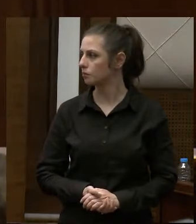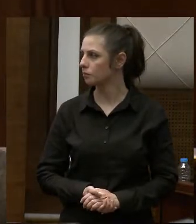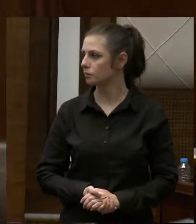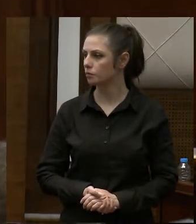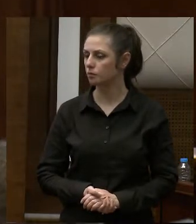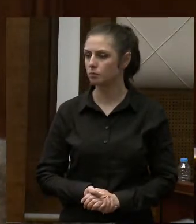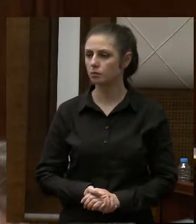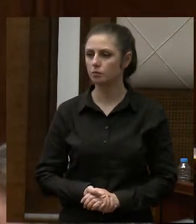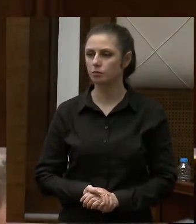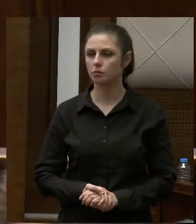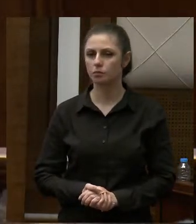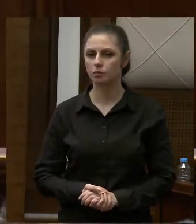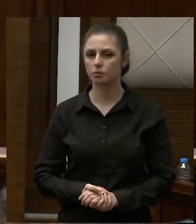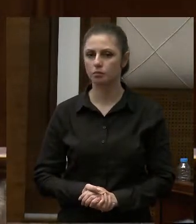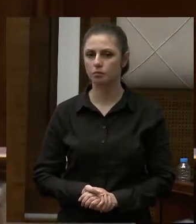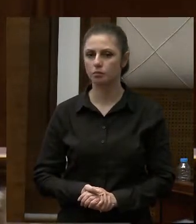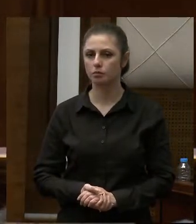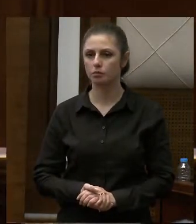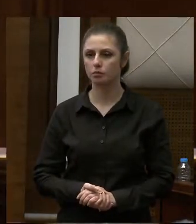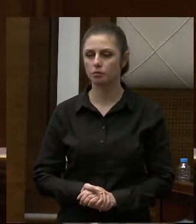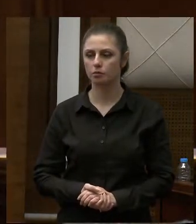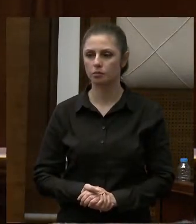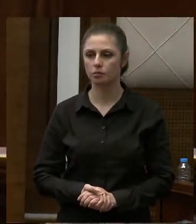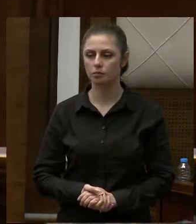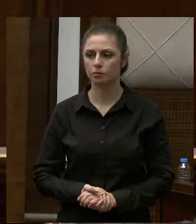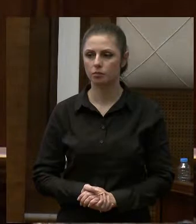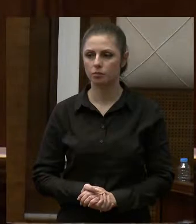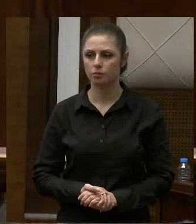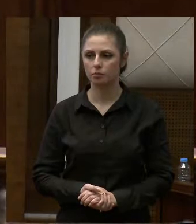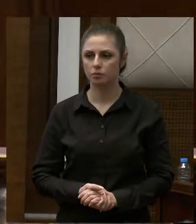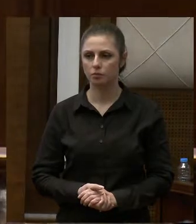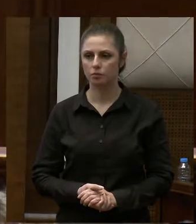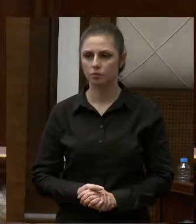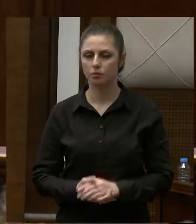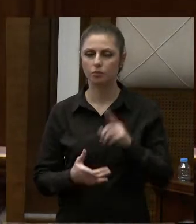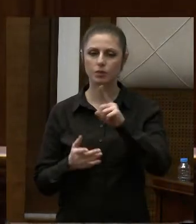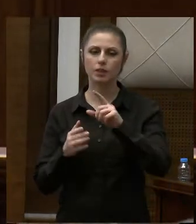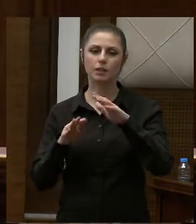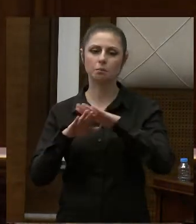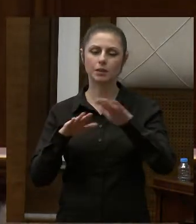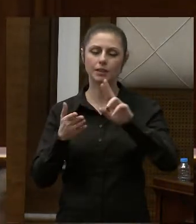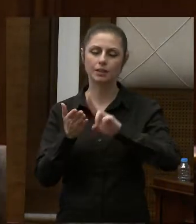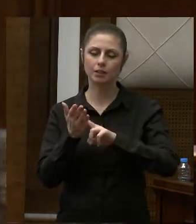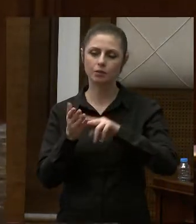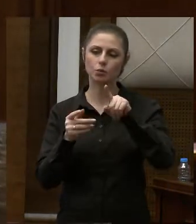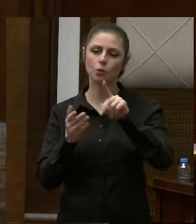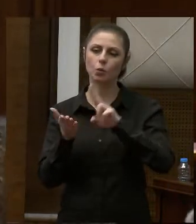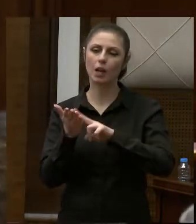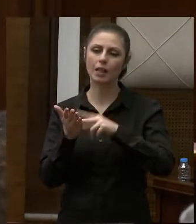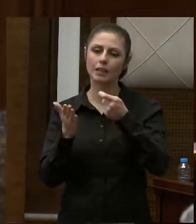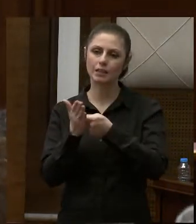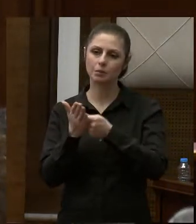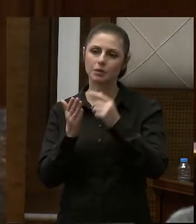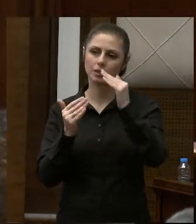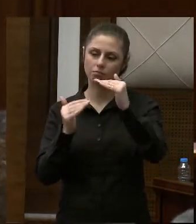mi? Masanızda kağıtlar var. Bu kağıtlara üyelerin isimlerini yazıyorsunuz arkadaşlar. Alt